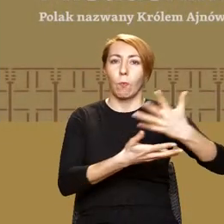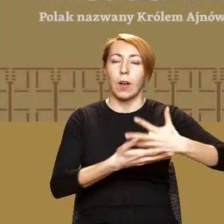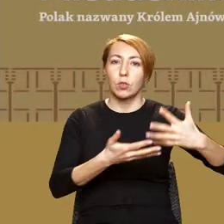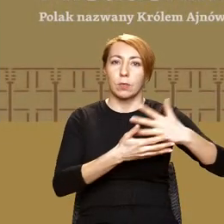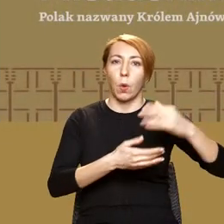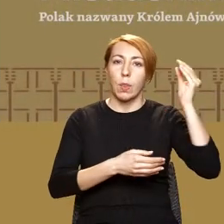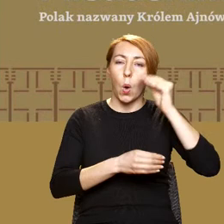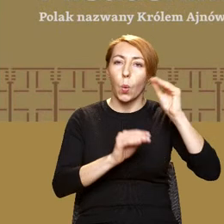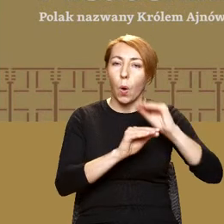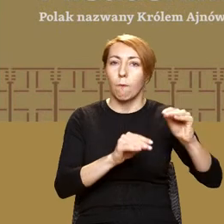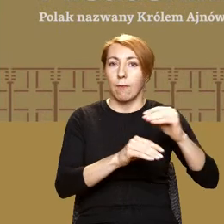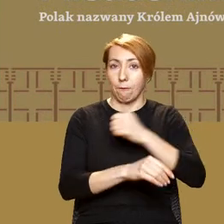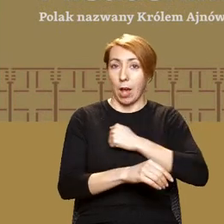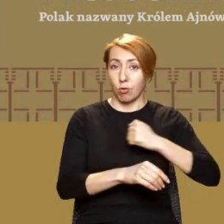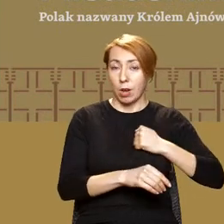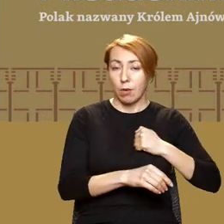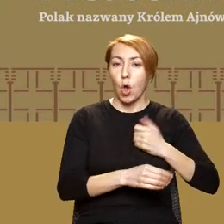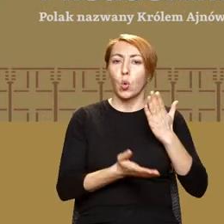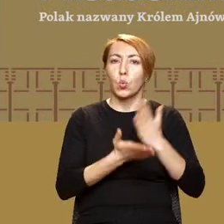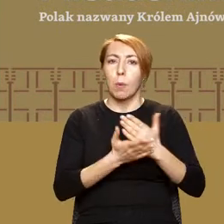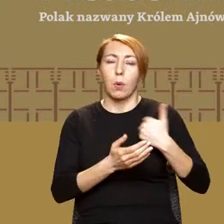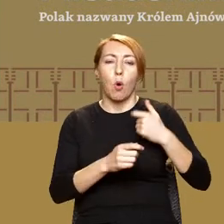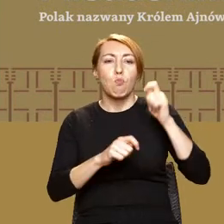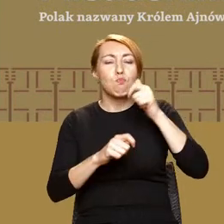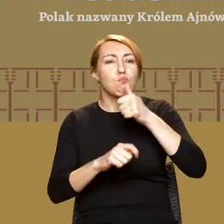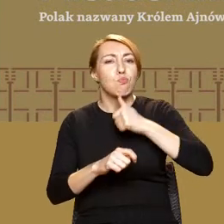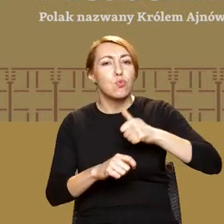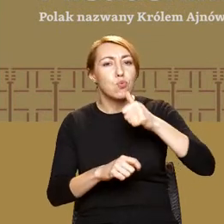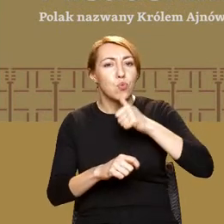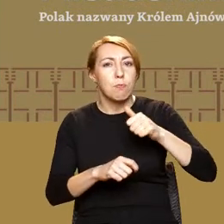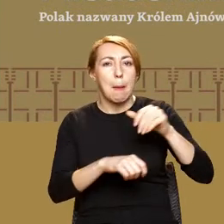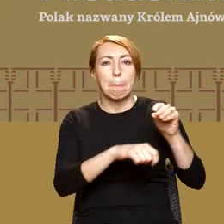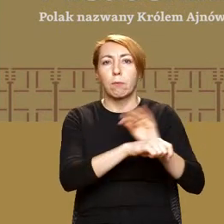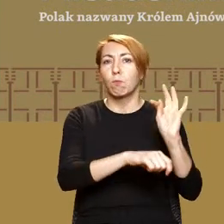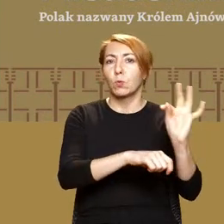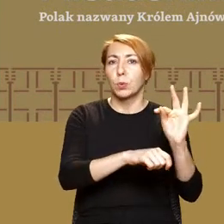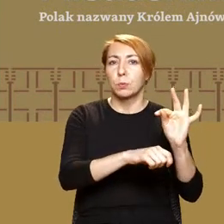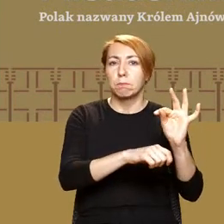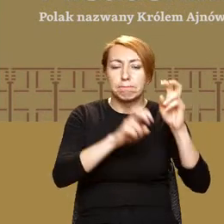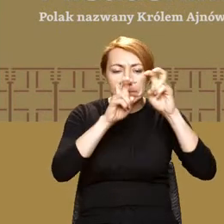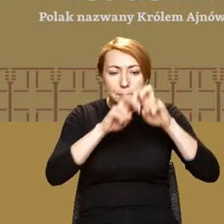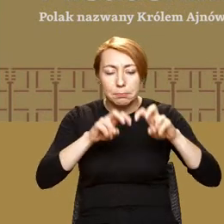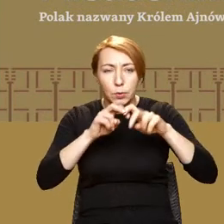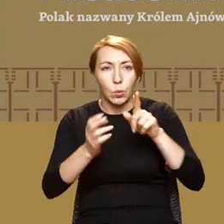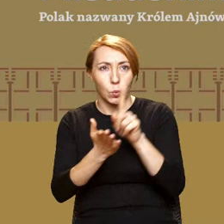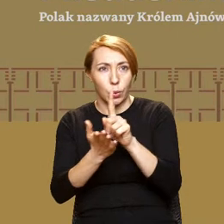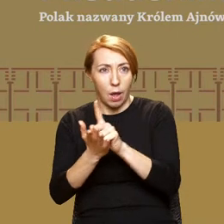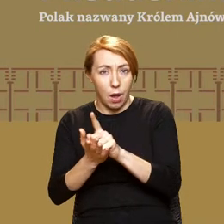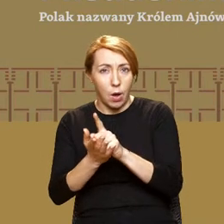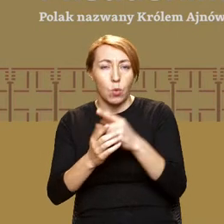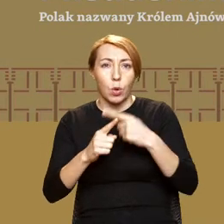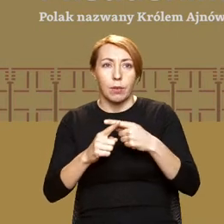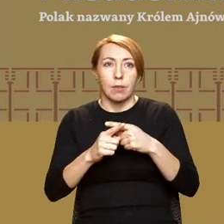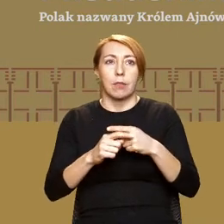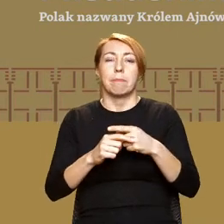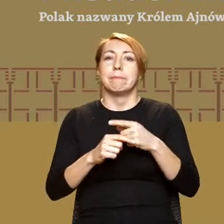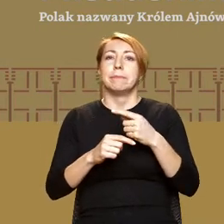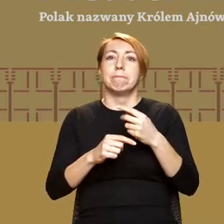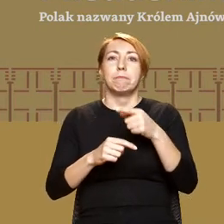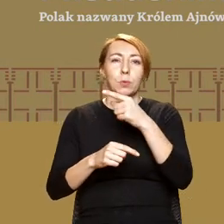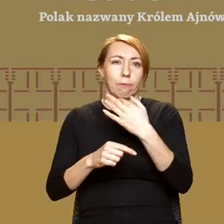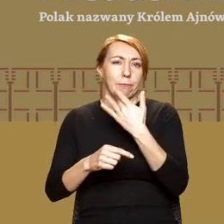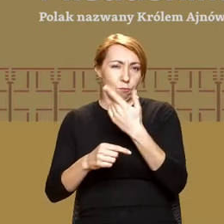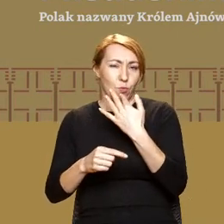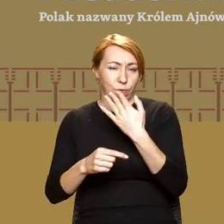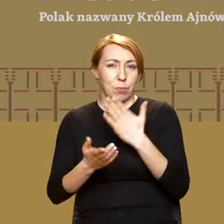już próby opracowania materiałów po Bronisławie Piłsudskim. Padło tutaj wielokrotnie, że materiał jest bardzo rozproszony